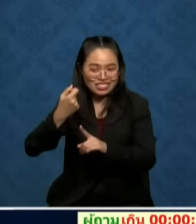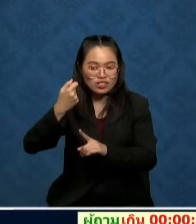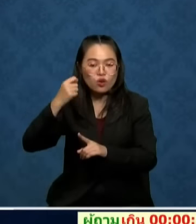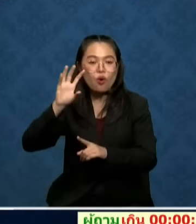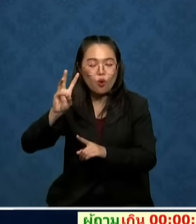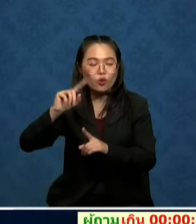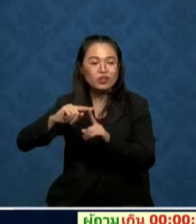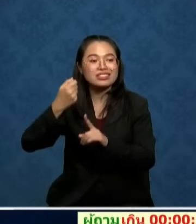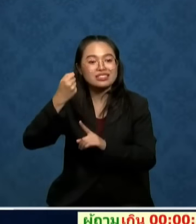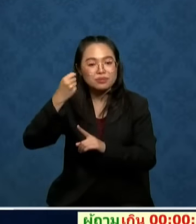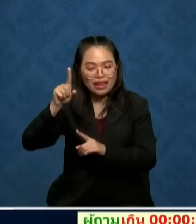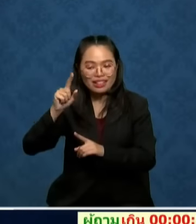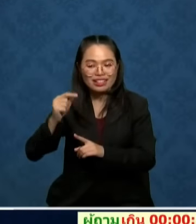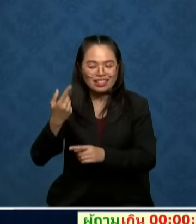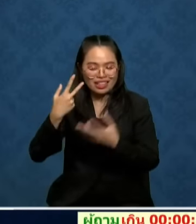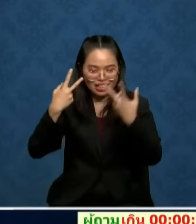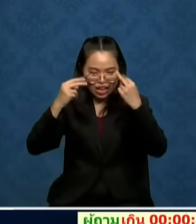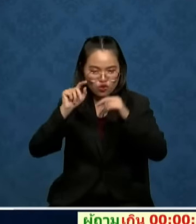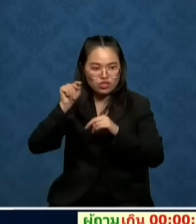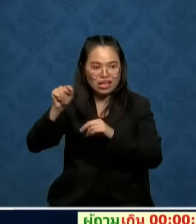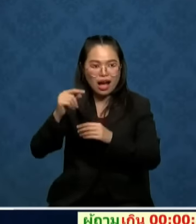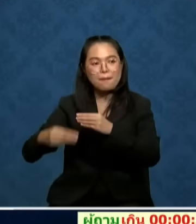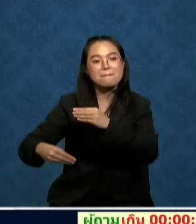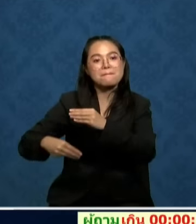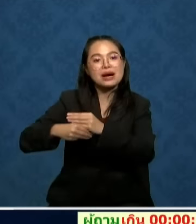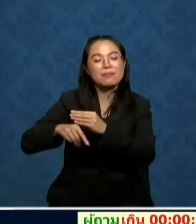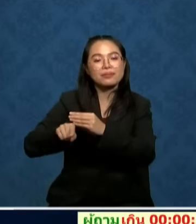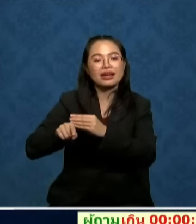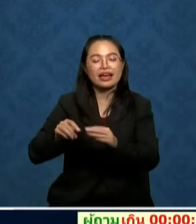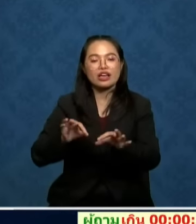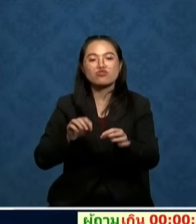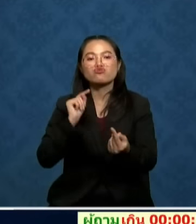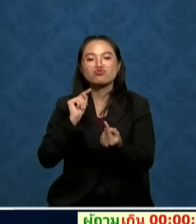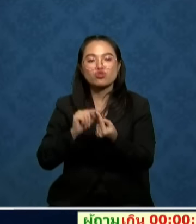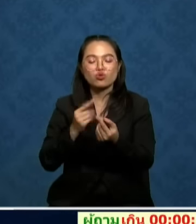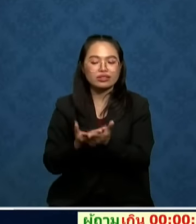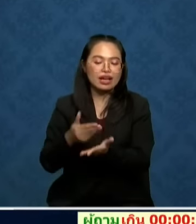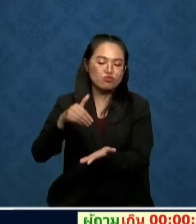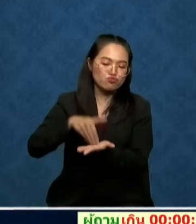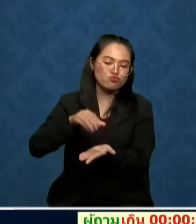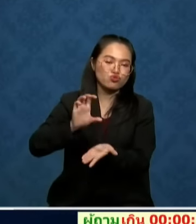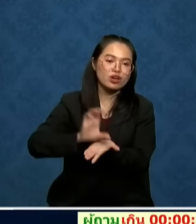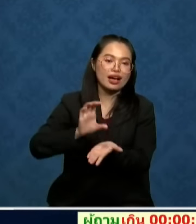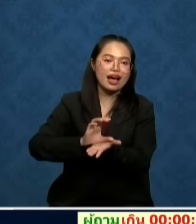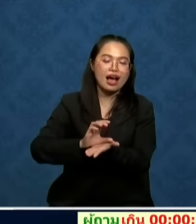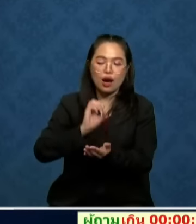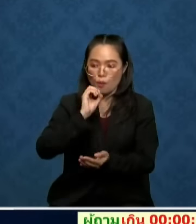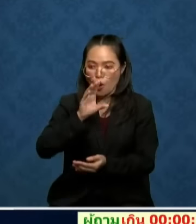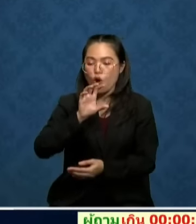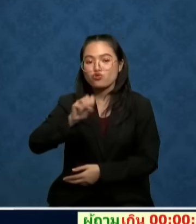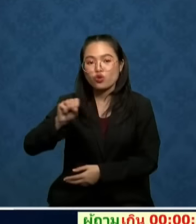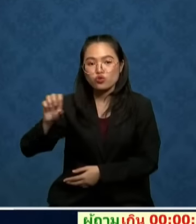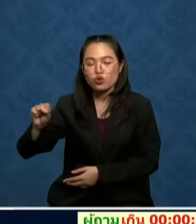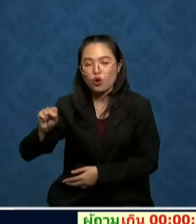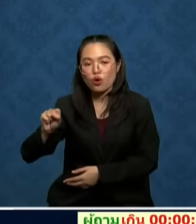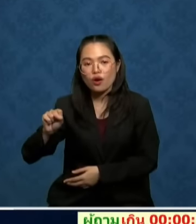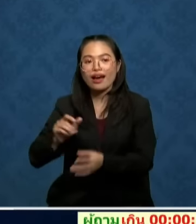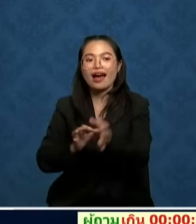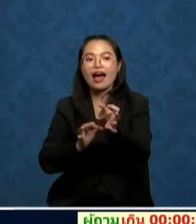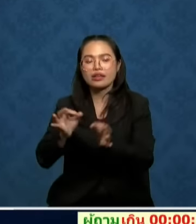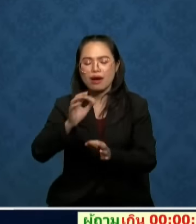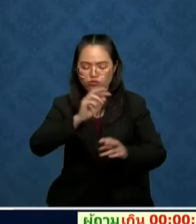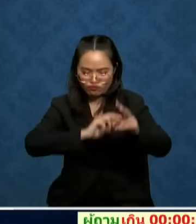ายกได้มีคำสั่งการไปเพิ่มเติมนะคะเพราะฉะนั้นเรื่องของงบกลางเนี่ยต้องนำเรียนท่านประธานผ่านไปยังส.ส.ว่าเรื่องนี้เนี่ยเราติด